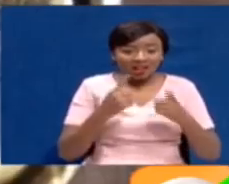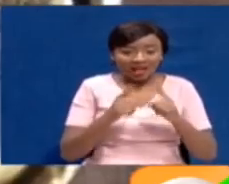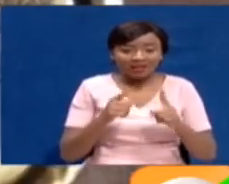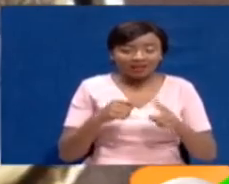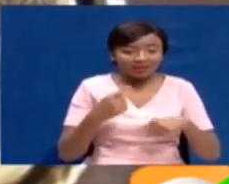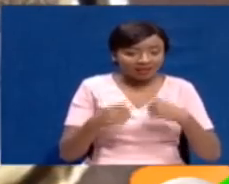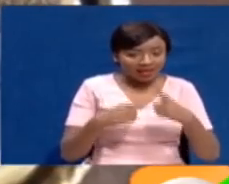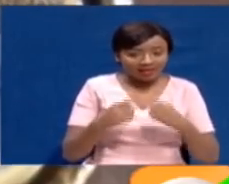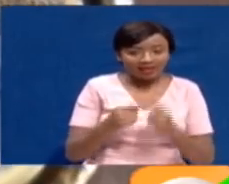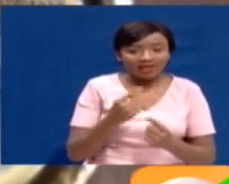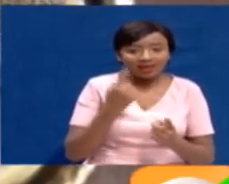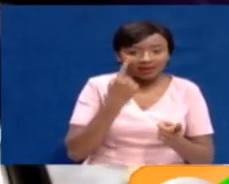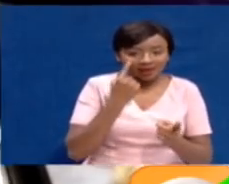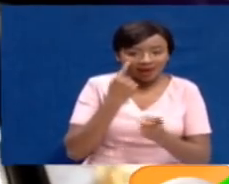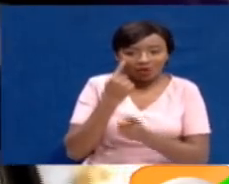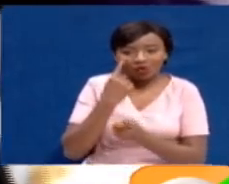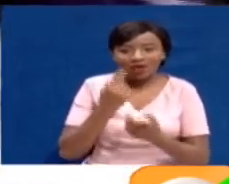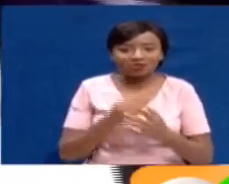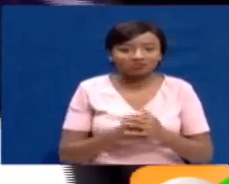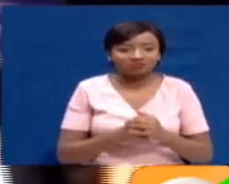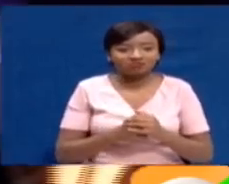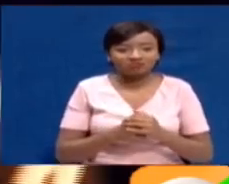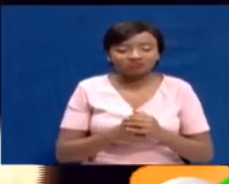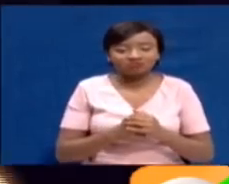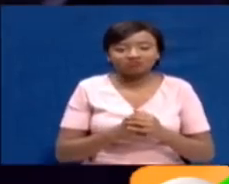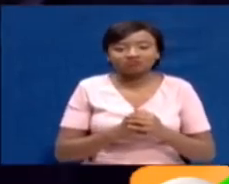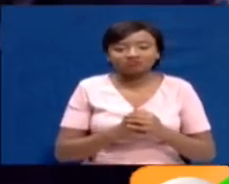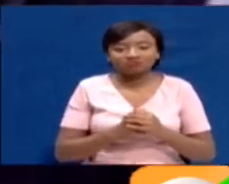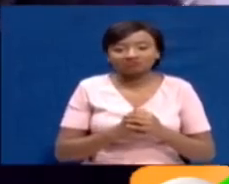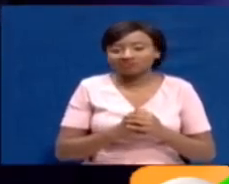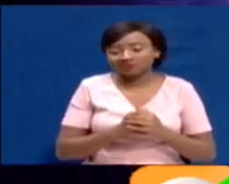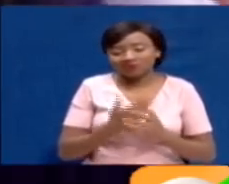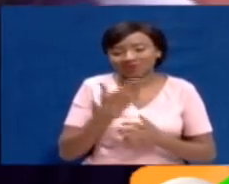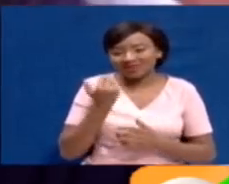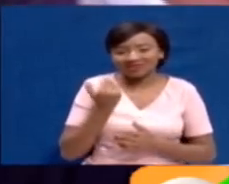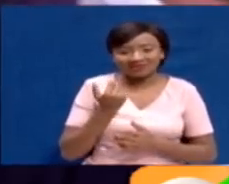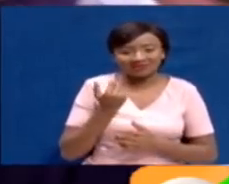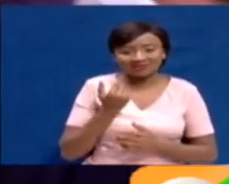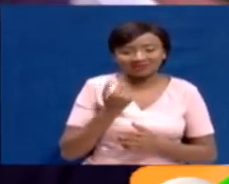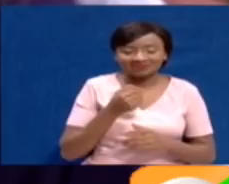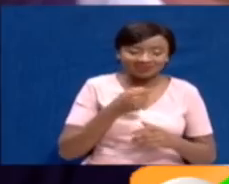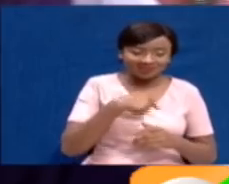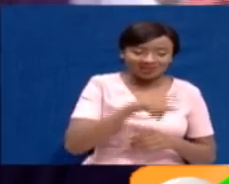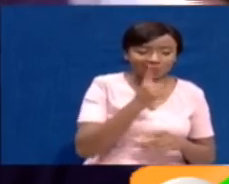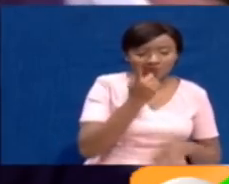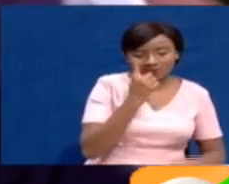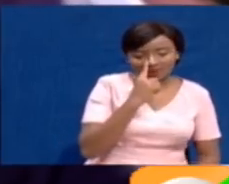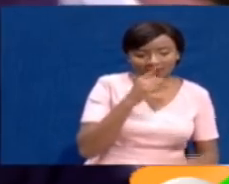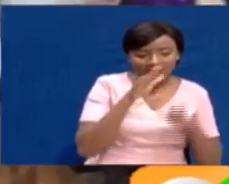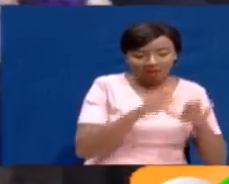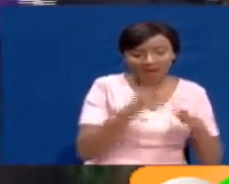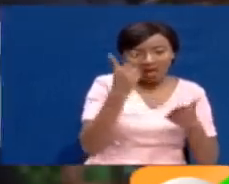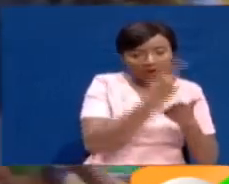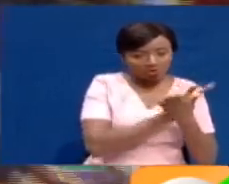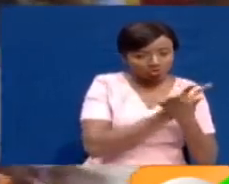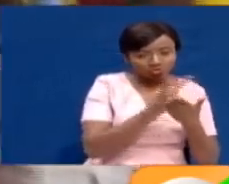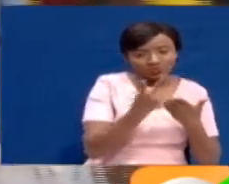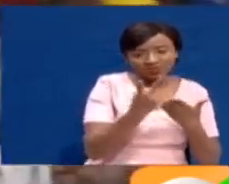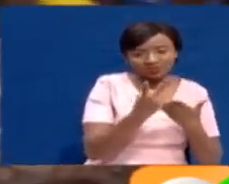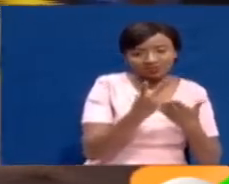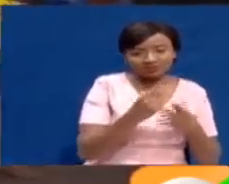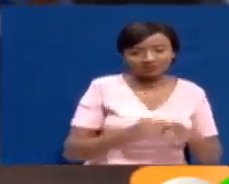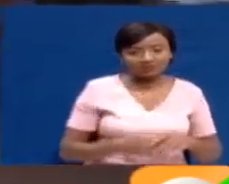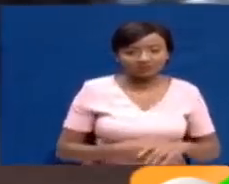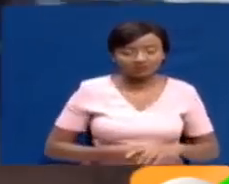ngumu. Sasa kwanza nikaenda nyumbani. Nikakaa nyumbani kwa wiki kama mbili hivi.